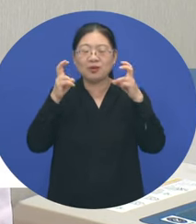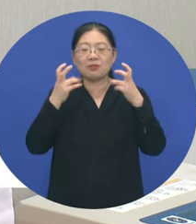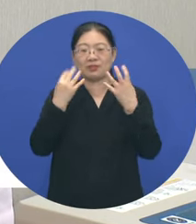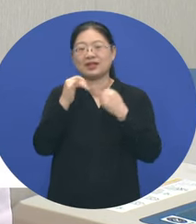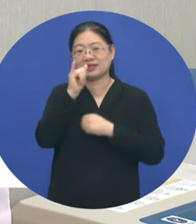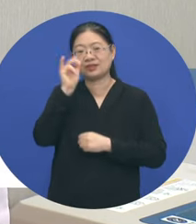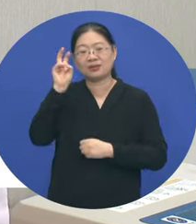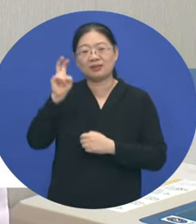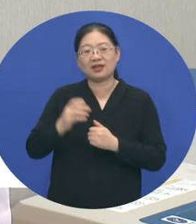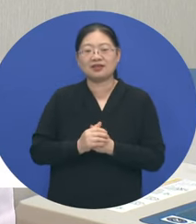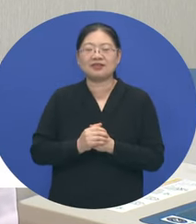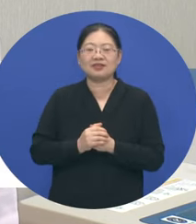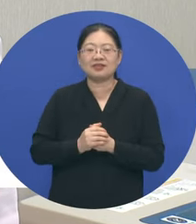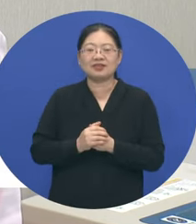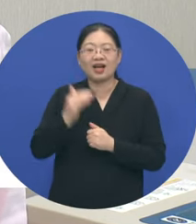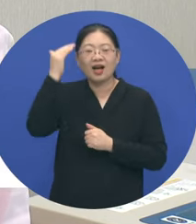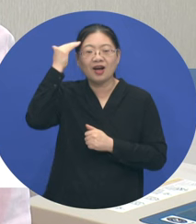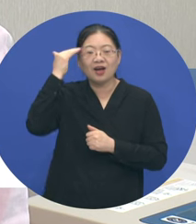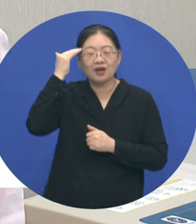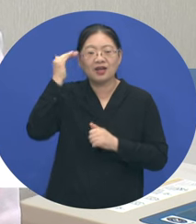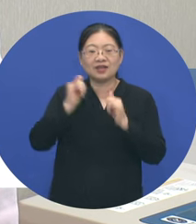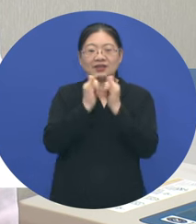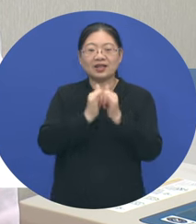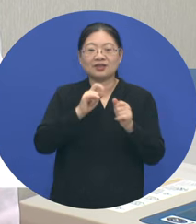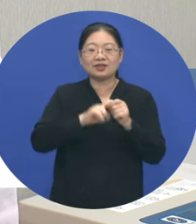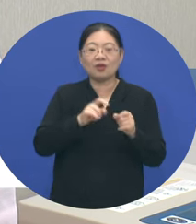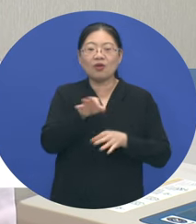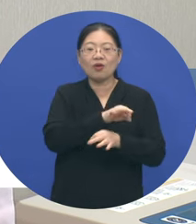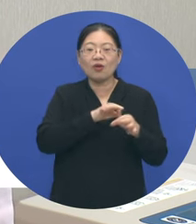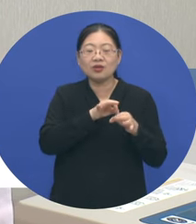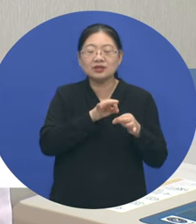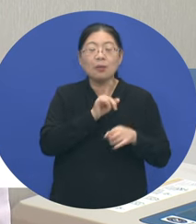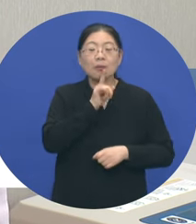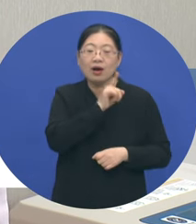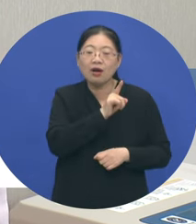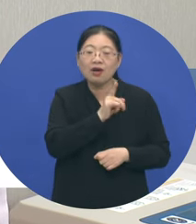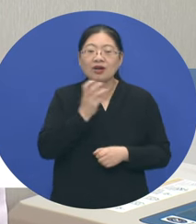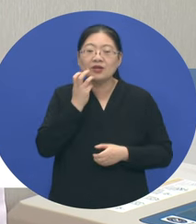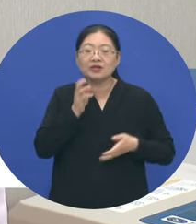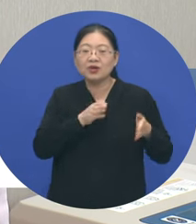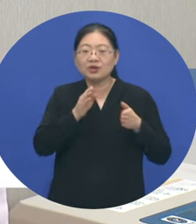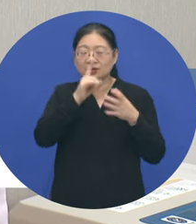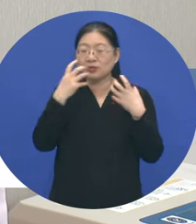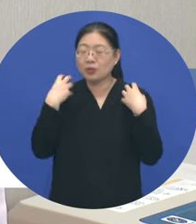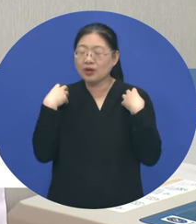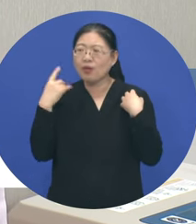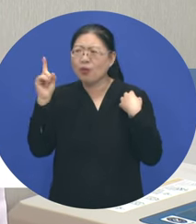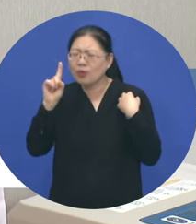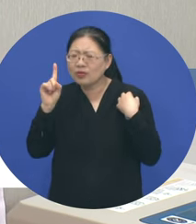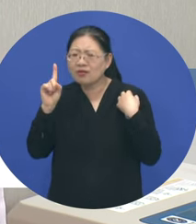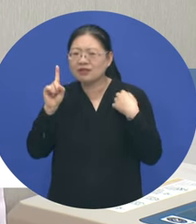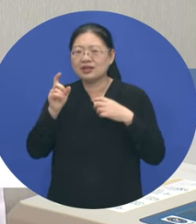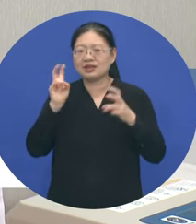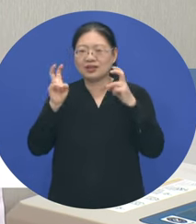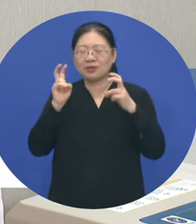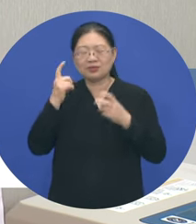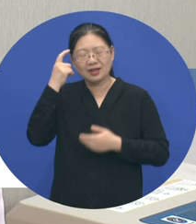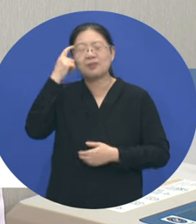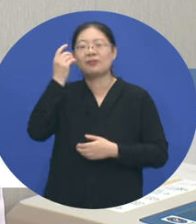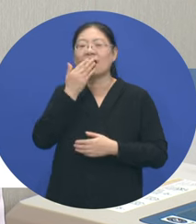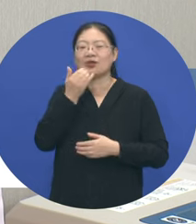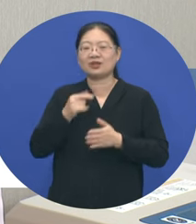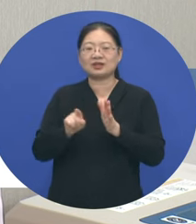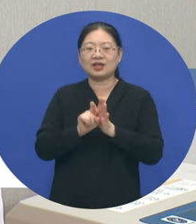떠오르는 기업들이 있으시죠 그것처럼 대한민국의 사회적 경제 이렇게 이야기하면 어떤 기업을 떠올릴 수 있게끔